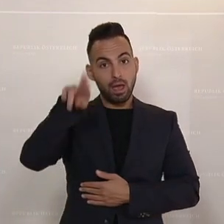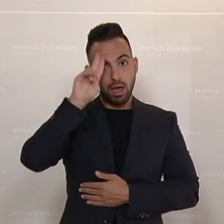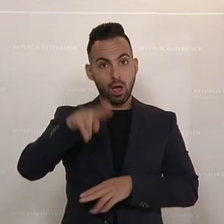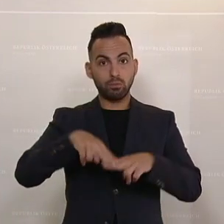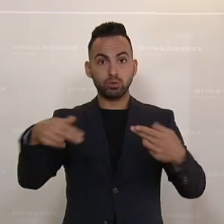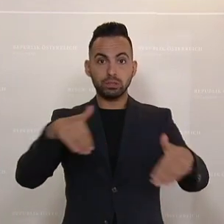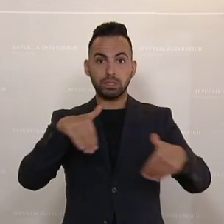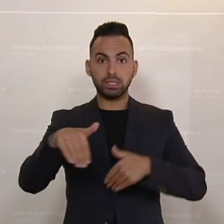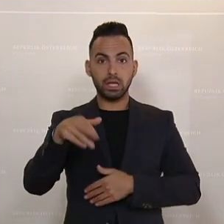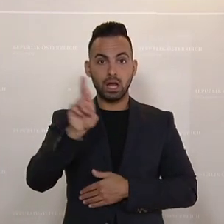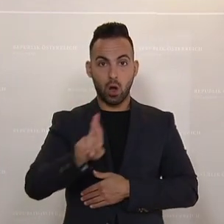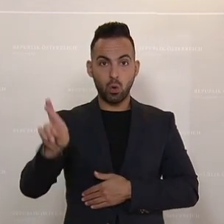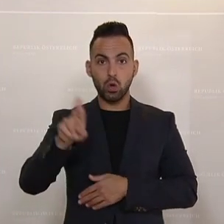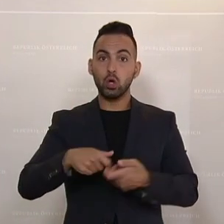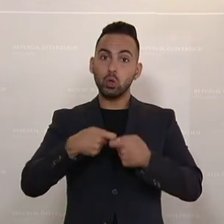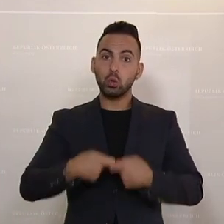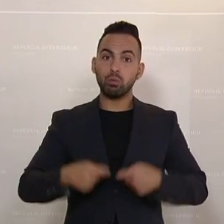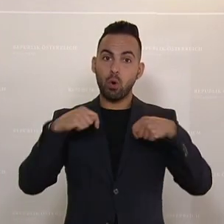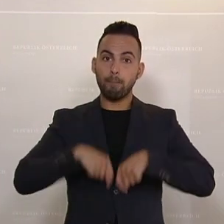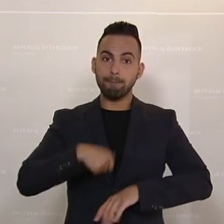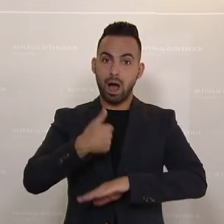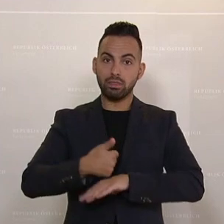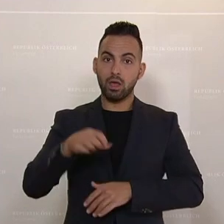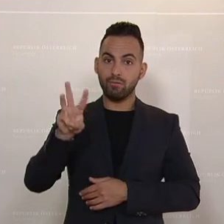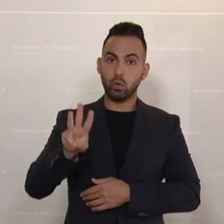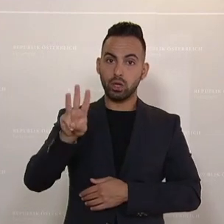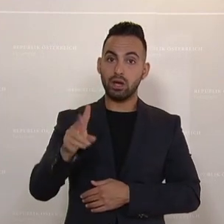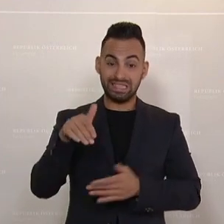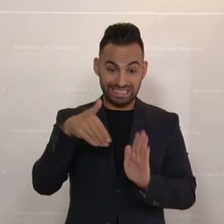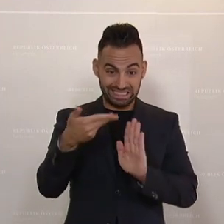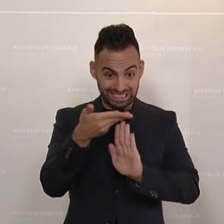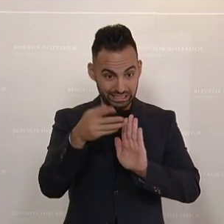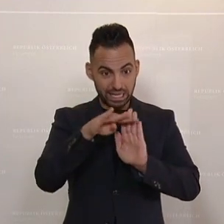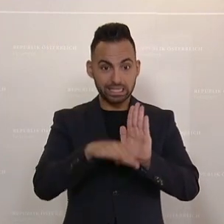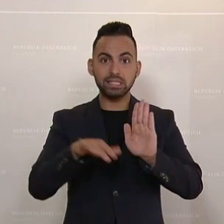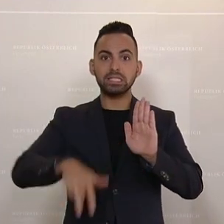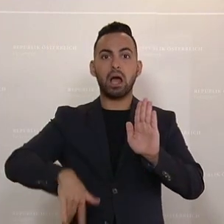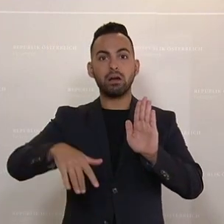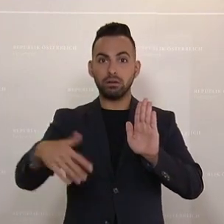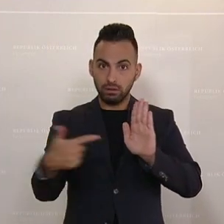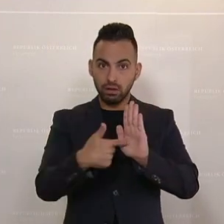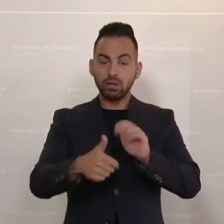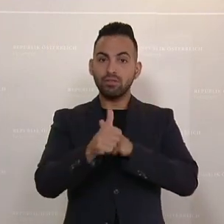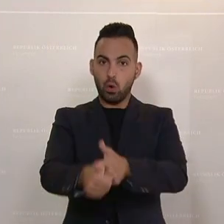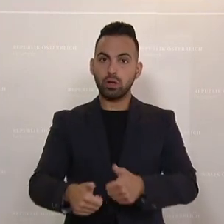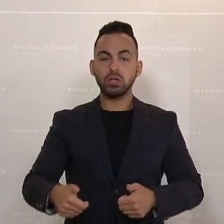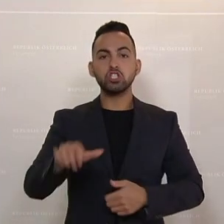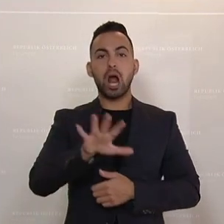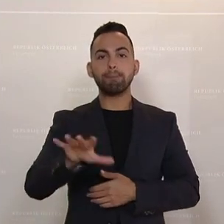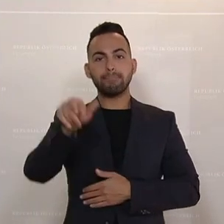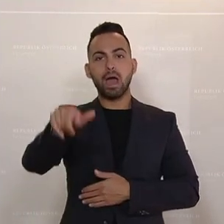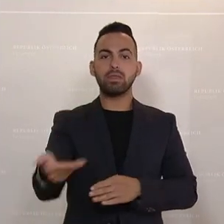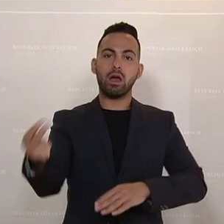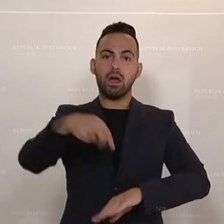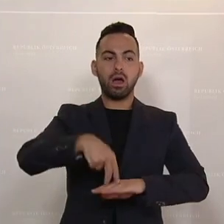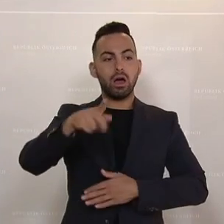Herr Klubobmann-Wöginger, das ist das, was Sie angestellt haben mit diesem Gesetz. Und wenn der Kollege Schallmeiner da draußen steht und davon redet, dass Unwahrheiten verbreitet